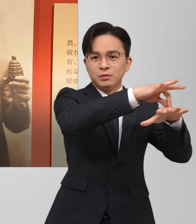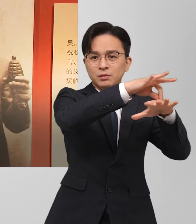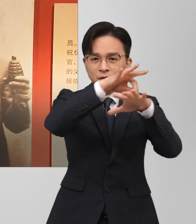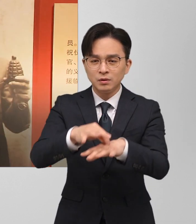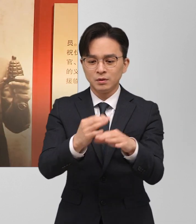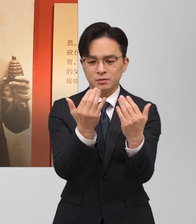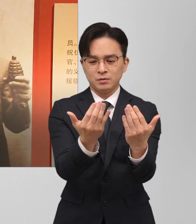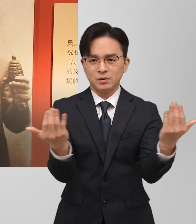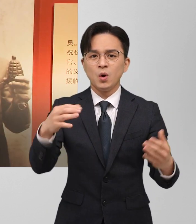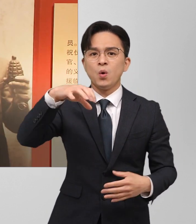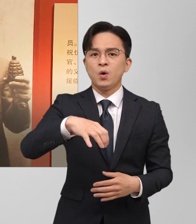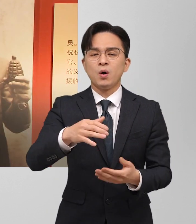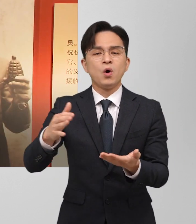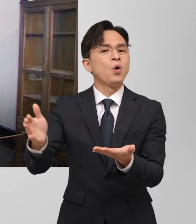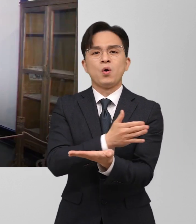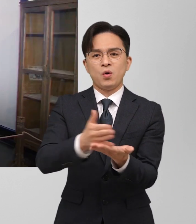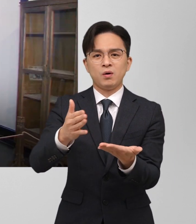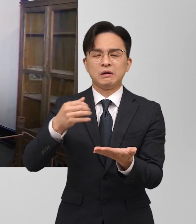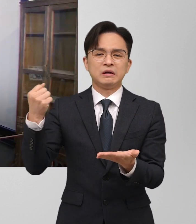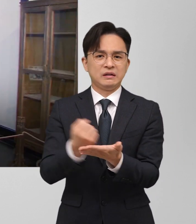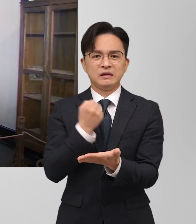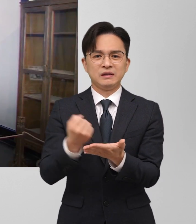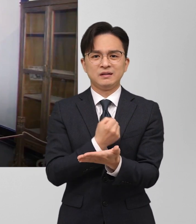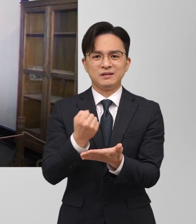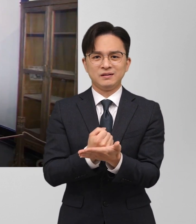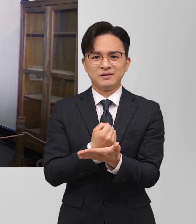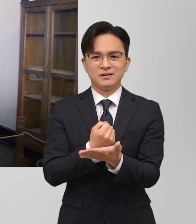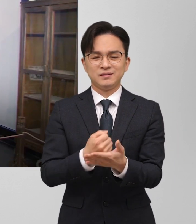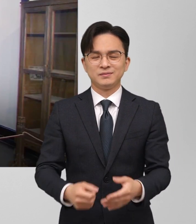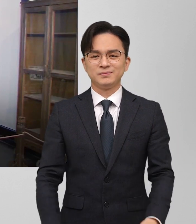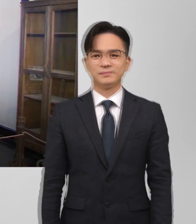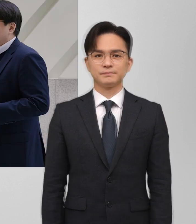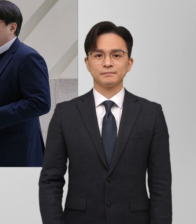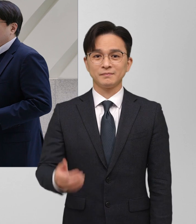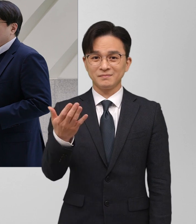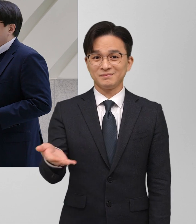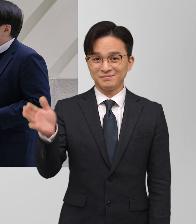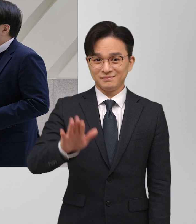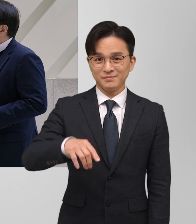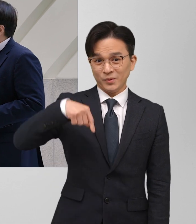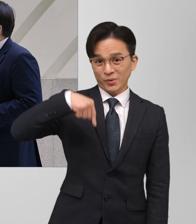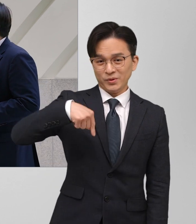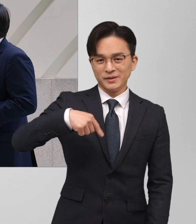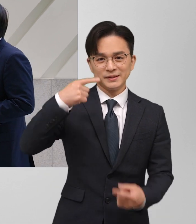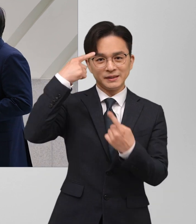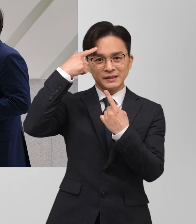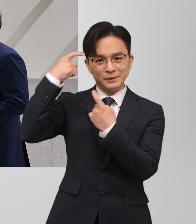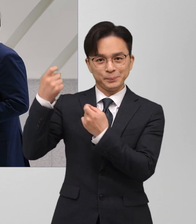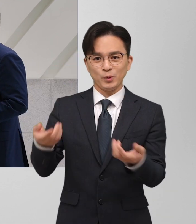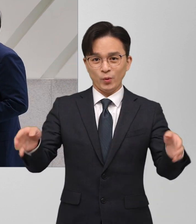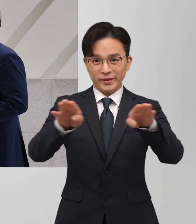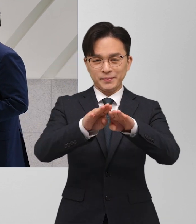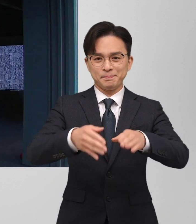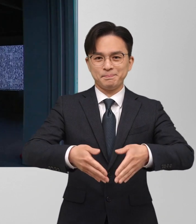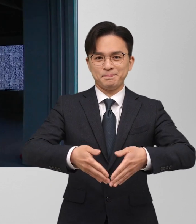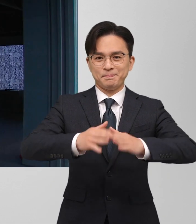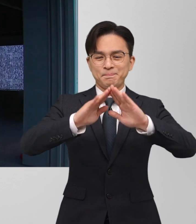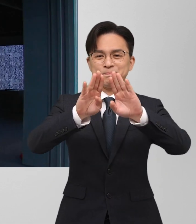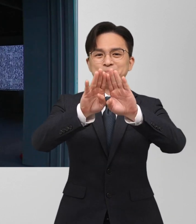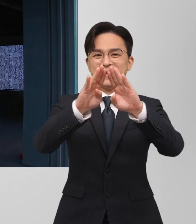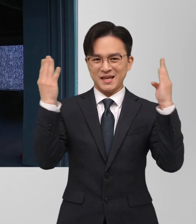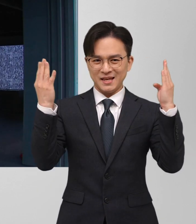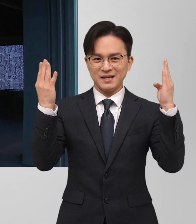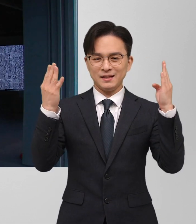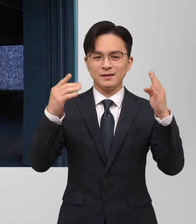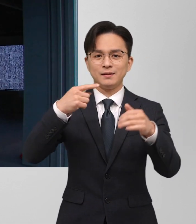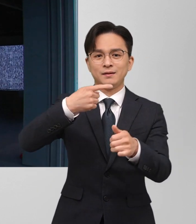흔적들을 이렇게 경험하고 체험할 수 있는 기회들이 사실상 제한적이었습니다. 네. 그런데 저희 이제 기념관이 개관을 하게 되면서